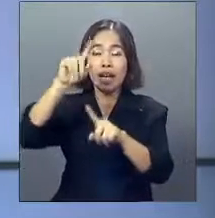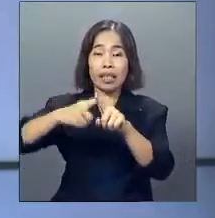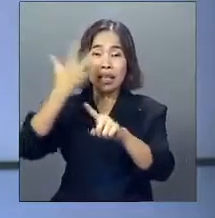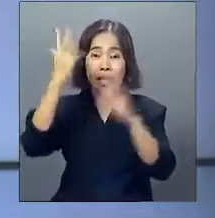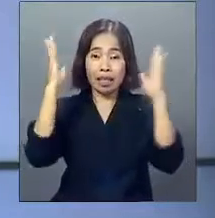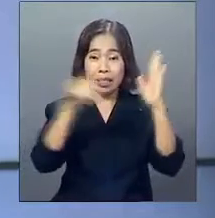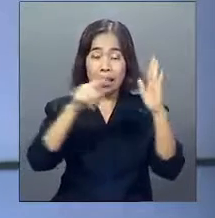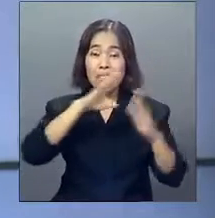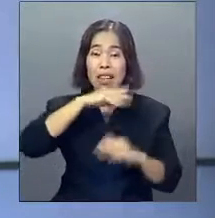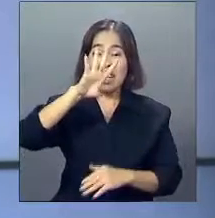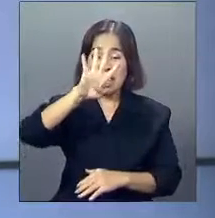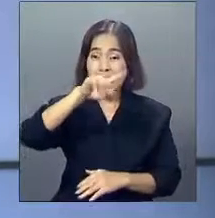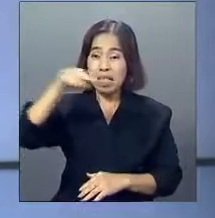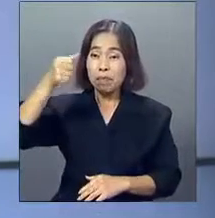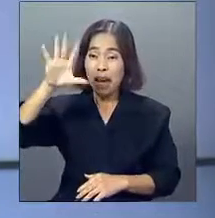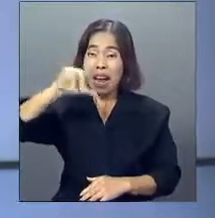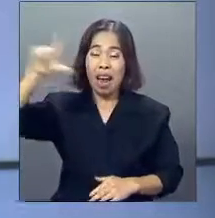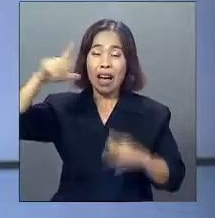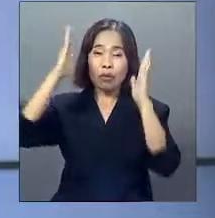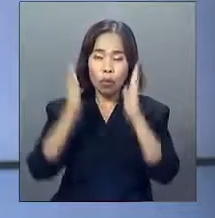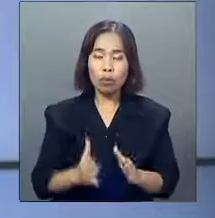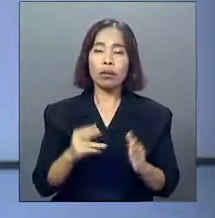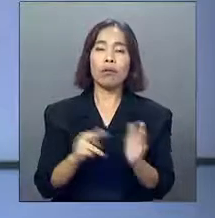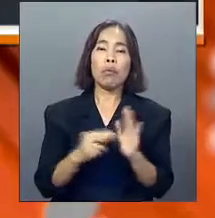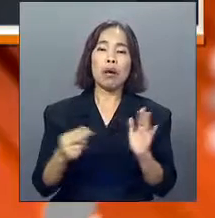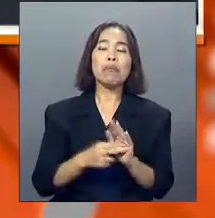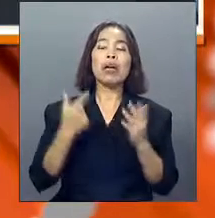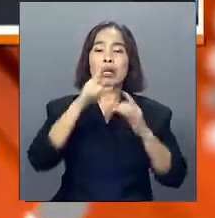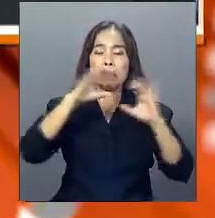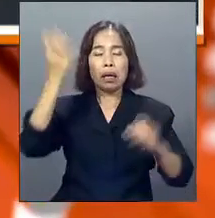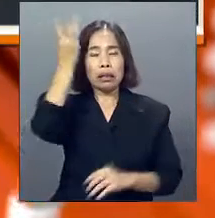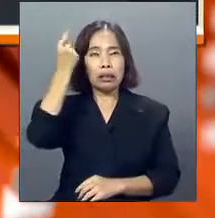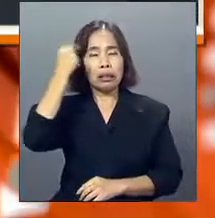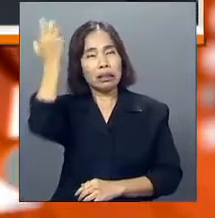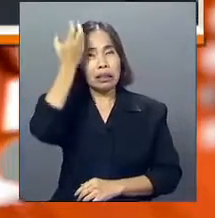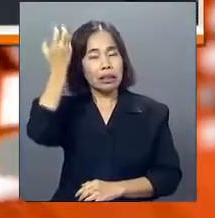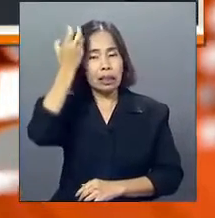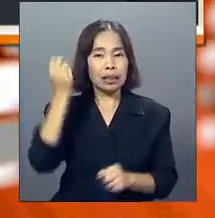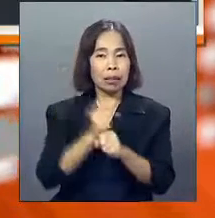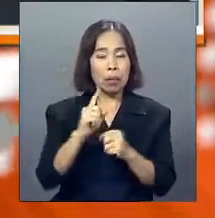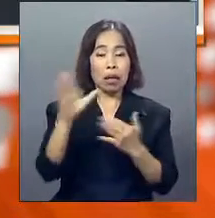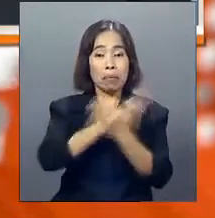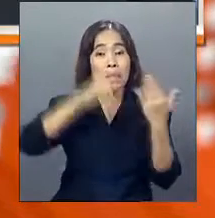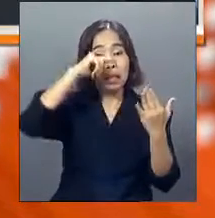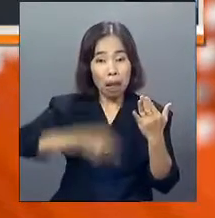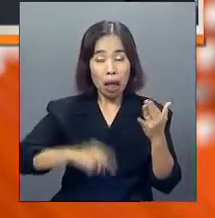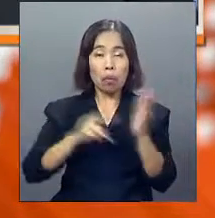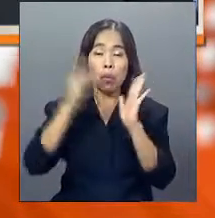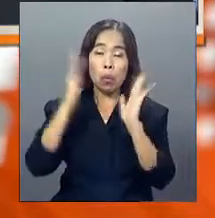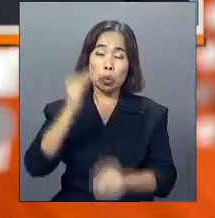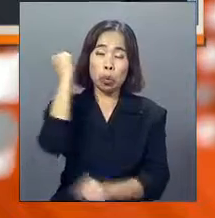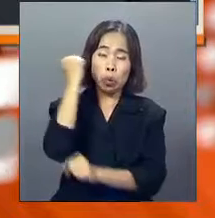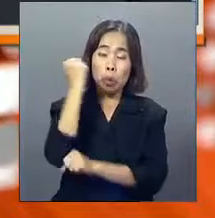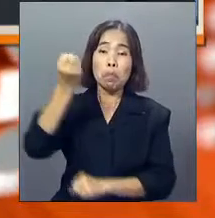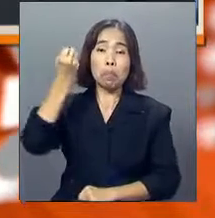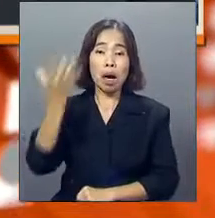10-15 ล้านคนเรื่องนี้ถ้าเปตเลขจิรัฐบลอาจจะองคิดหนักว่าตกลงแล้วประเทศไทยเป็ประเทศที่มีคนจนจำนวนมา